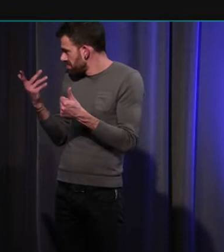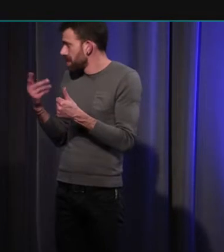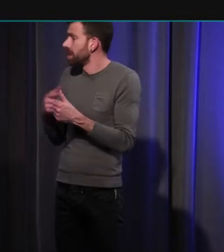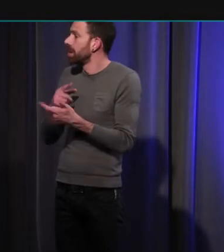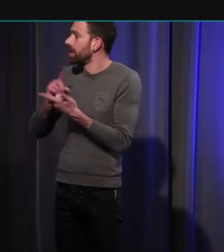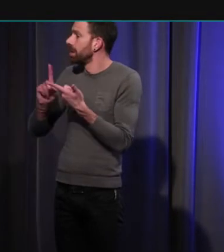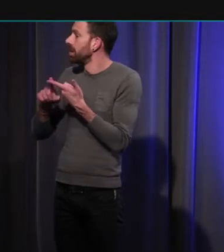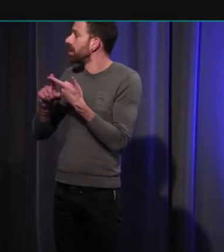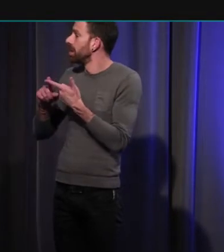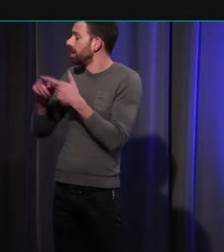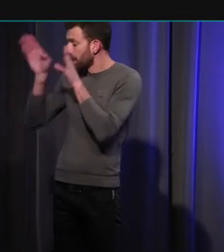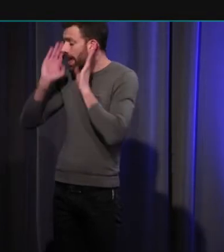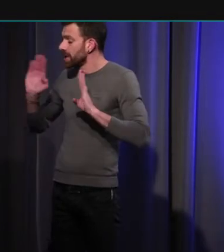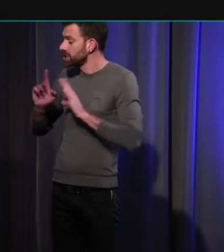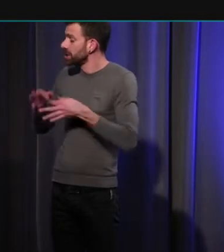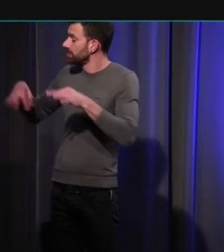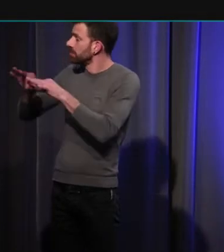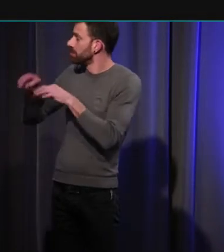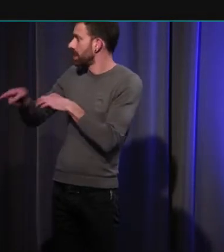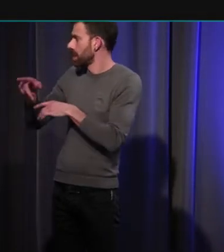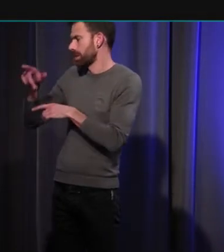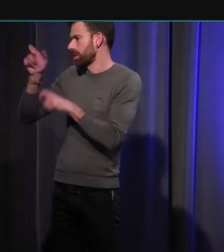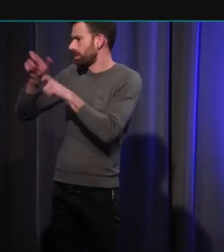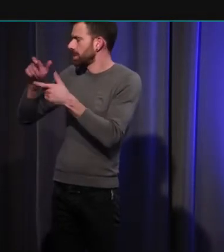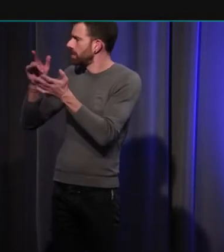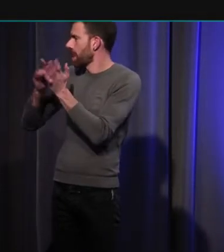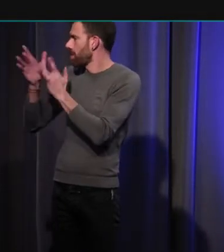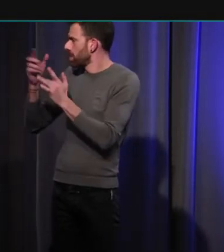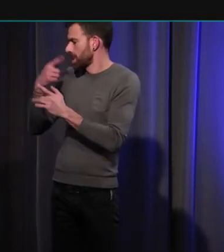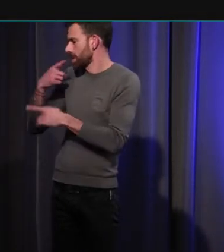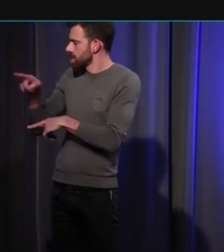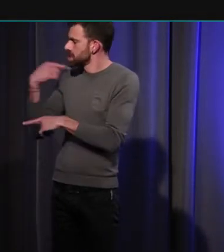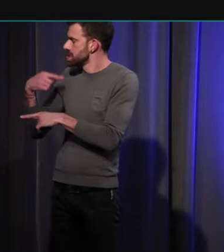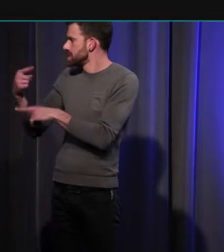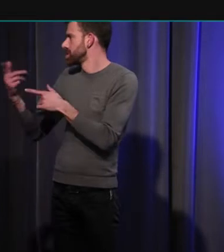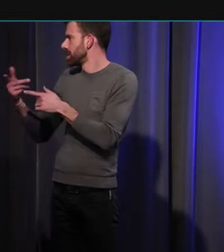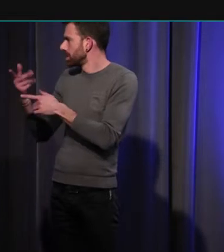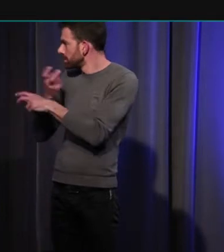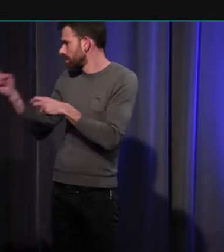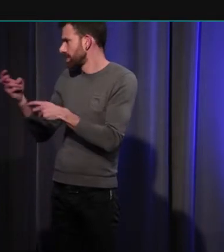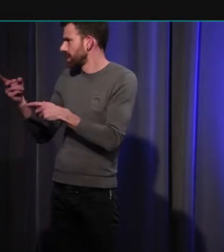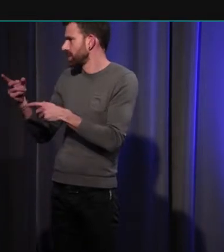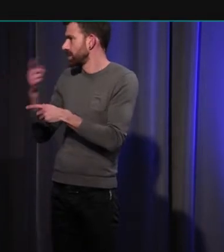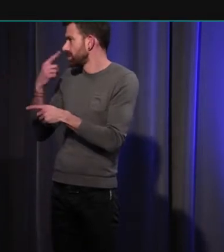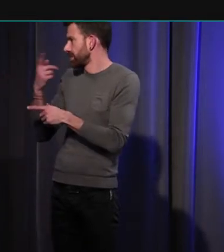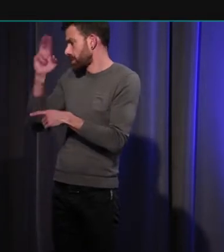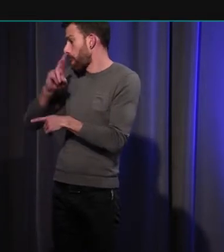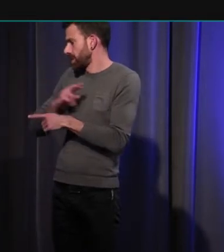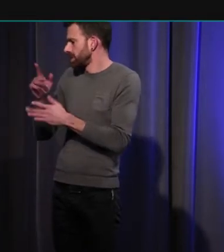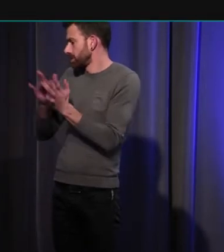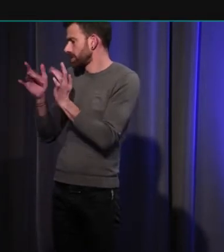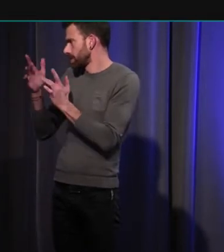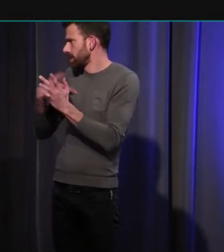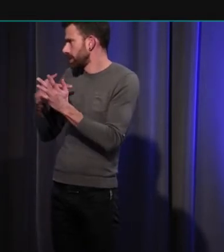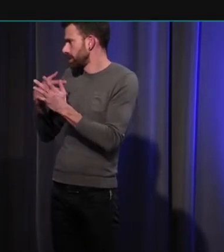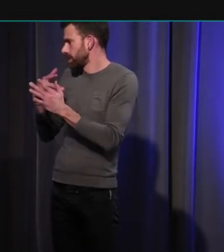egypte sont menacés de mort donc ça veut dire que là aussi on combat liant combal que je dirais la religion catholique est ce que vous pensez